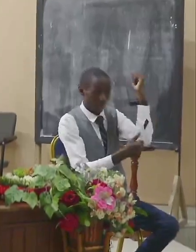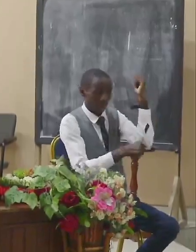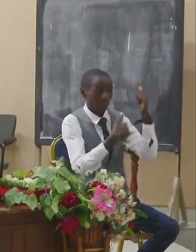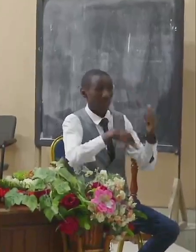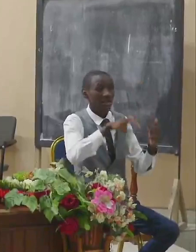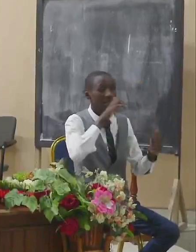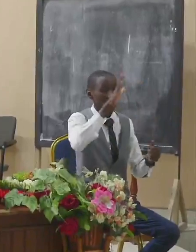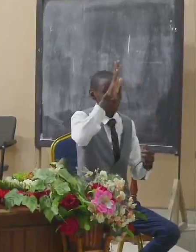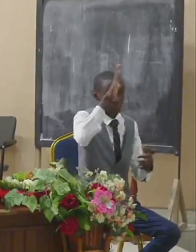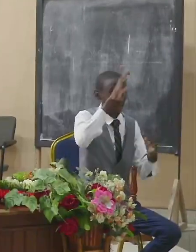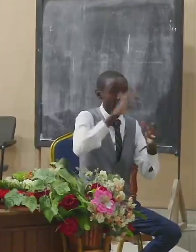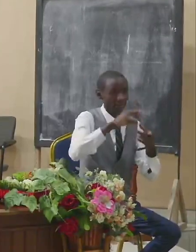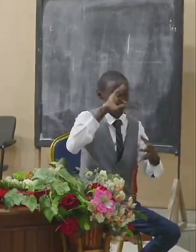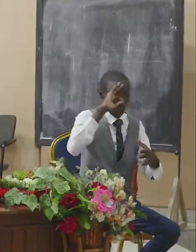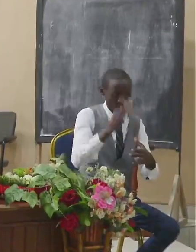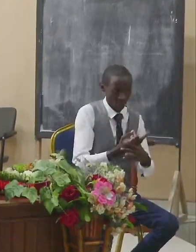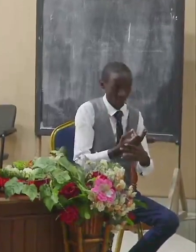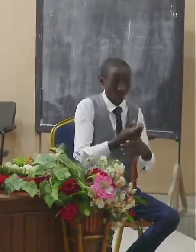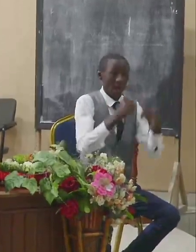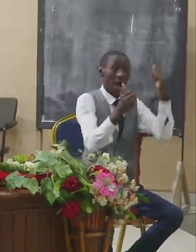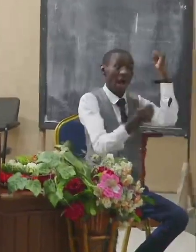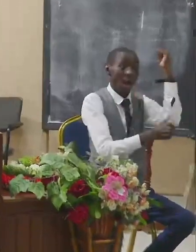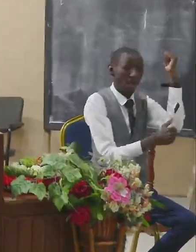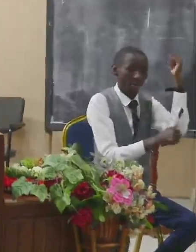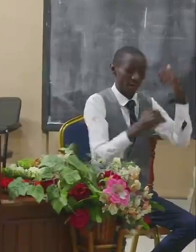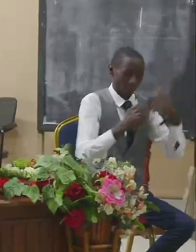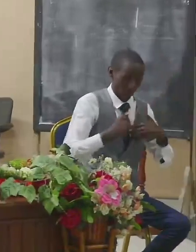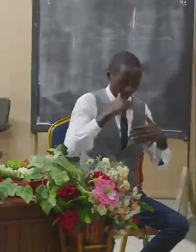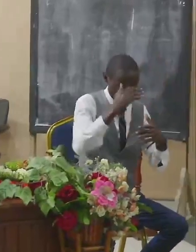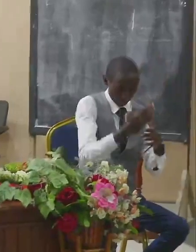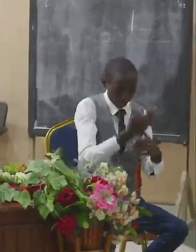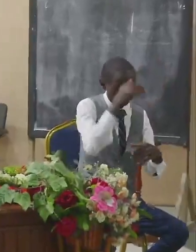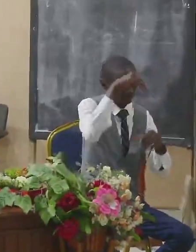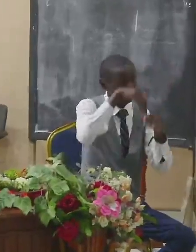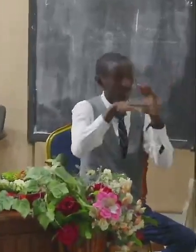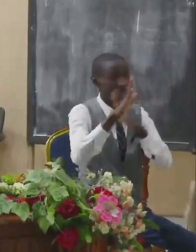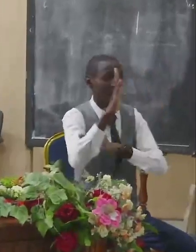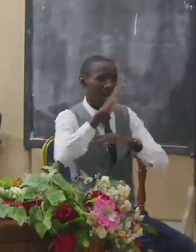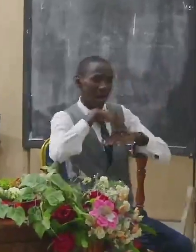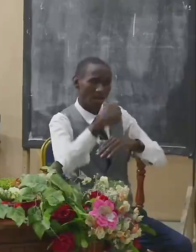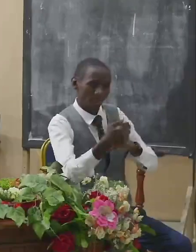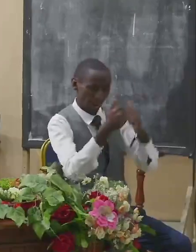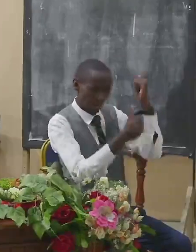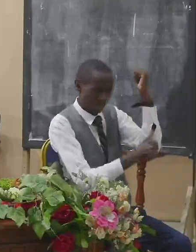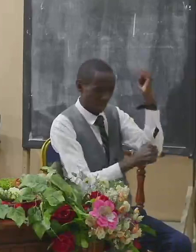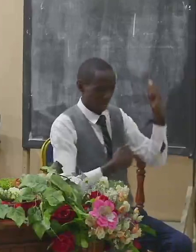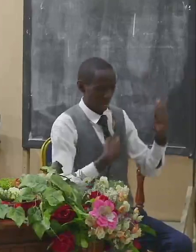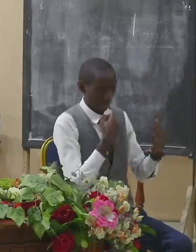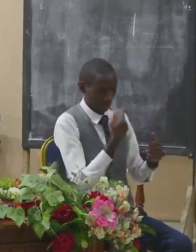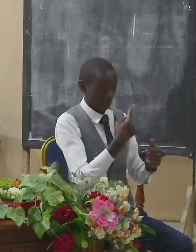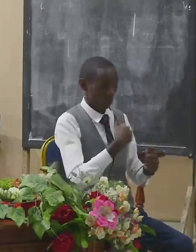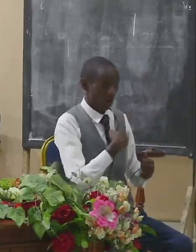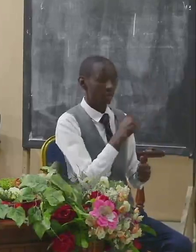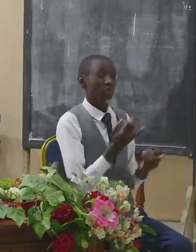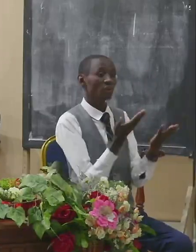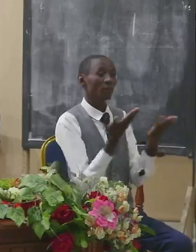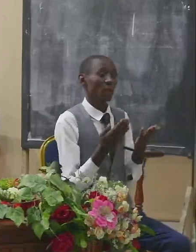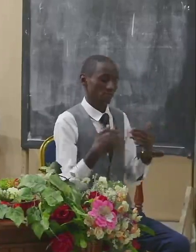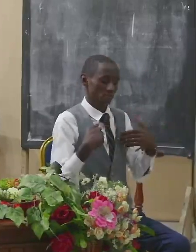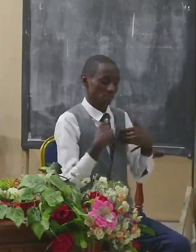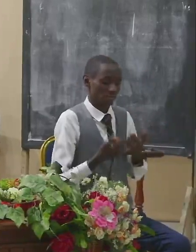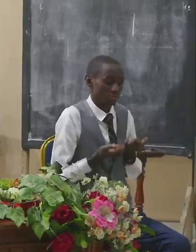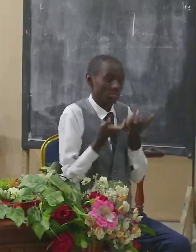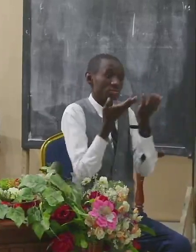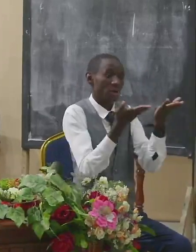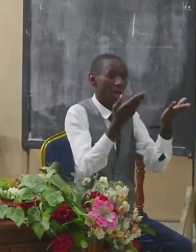la foi. Yeye ni baba wa imani. Il a cru en Dieu. Aliamini Mungu. Il a dit, alisema, mimi ndamutoa. Et il est